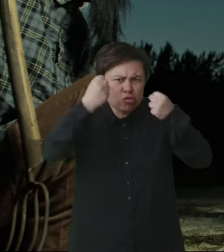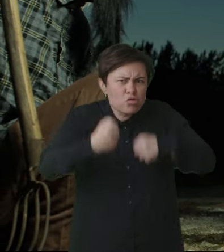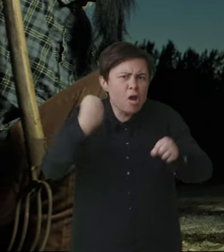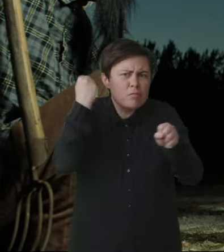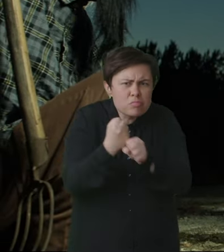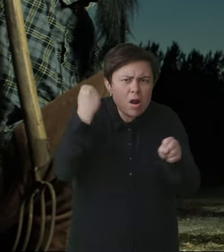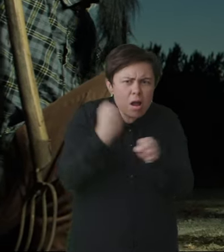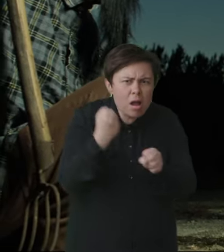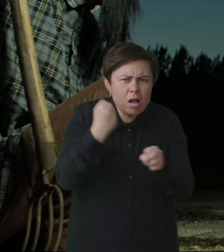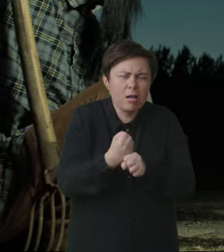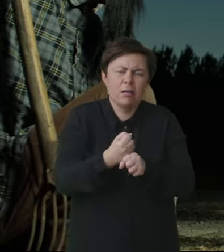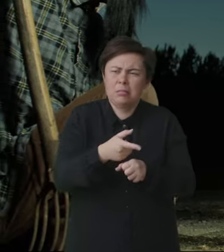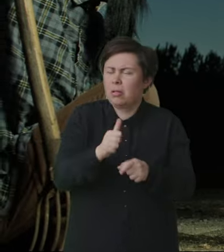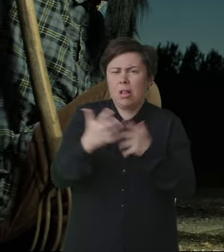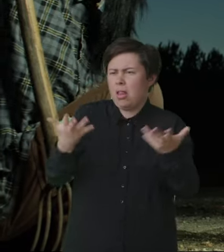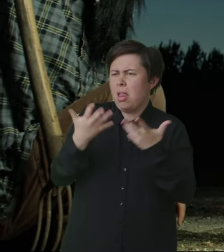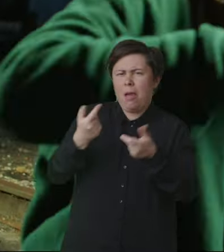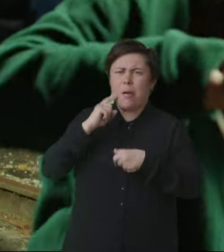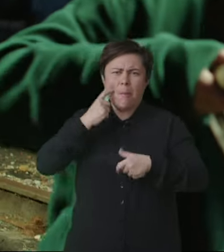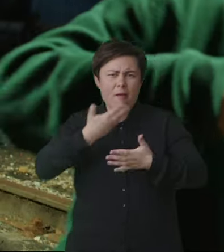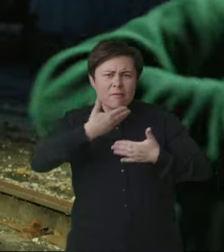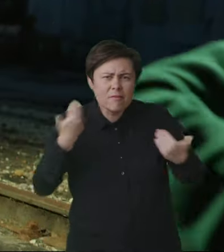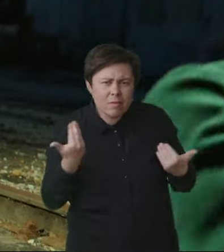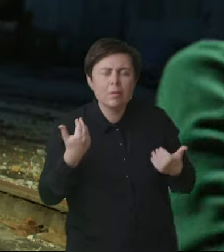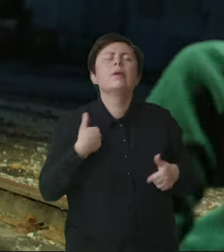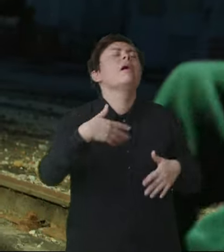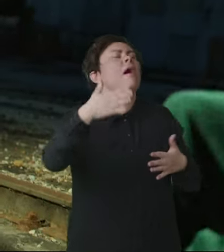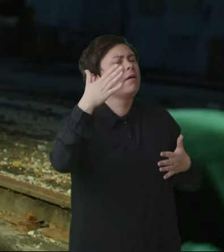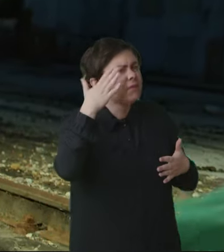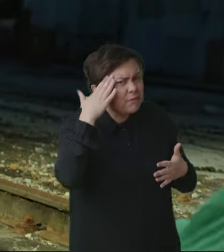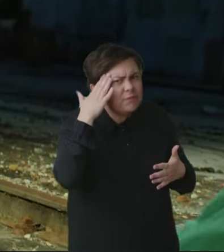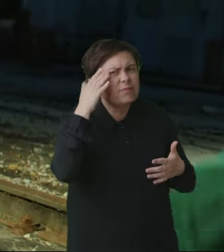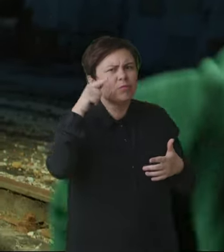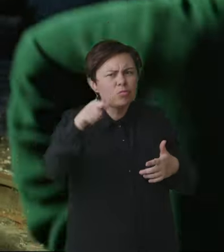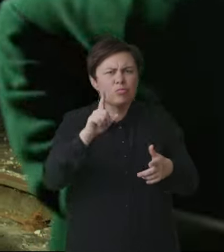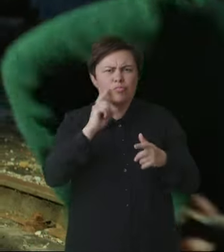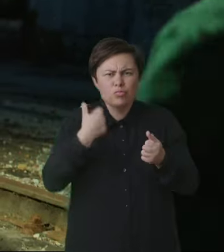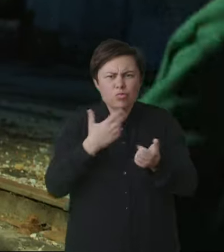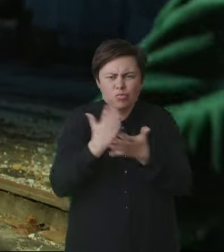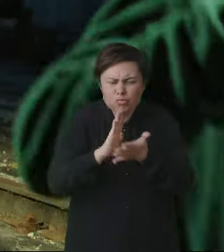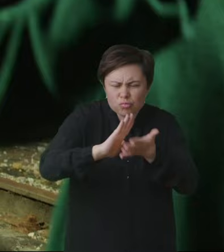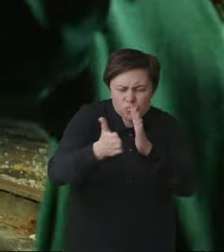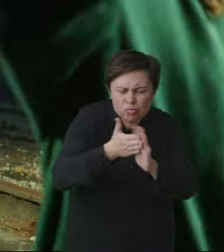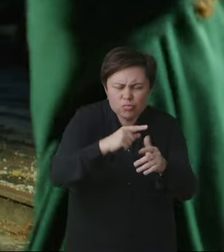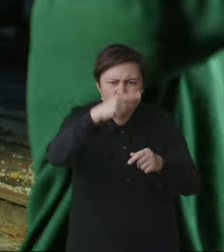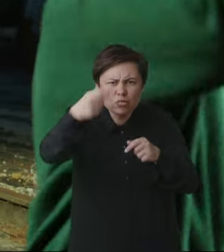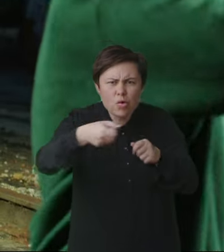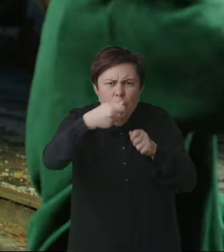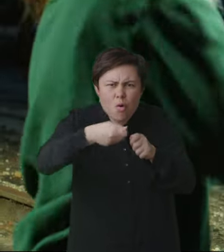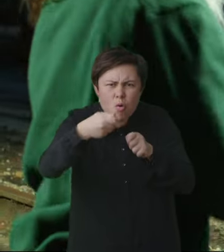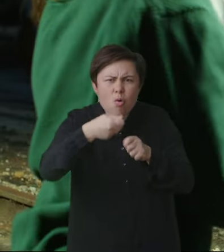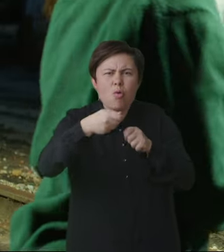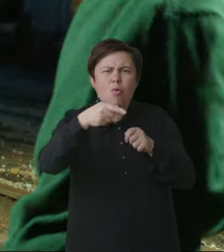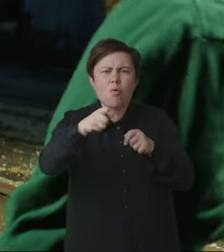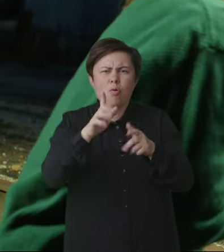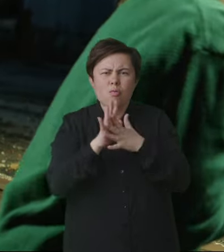тяжко працює, а не легко баві. Цо ще тим в'єм? Он дуже ще виглондам. Виглонда, пан, якби